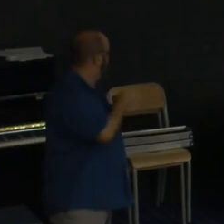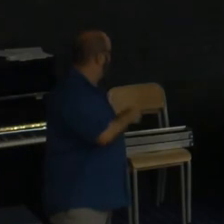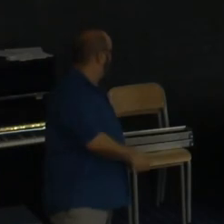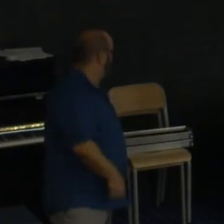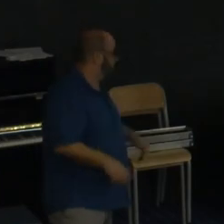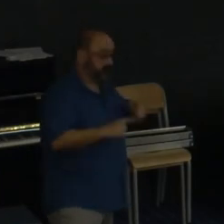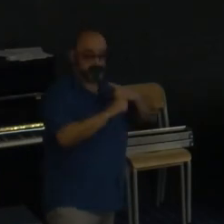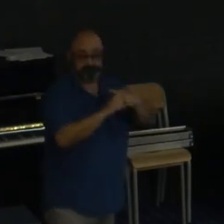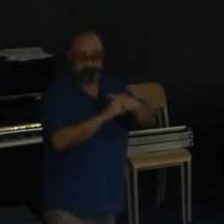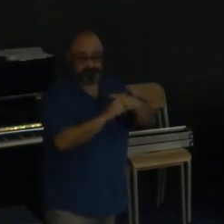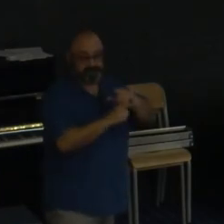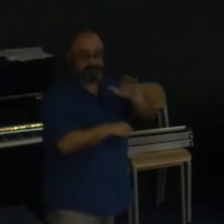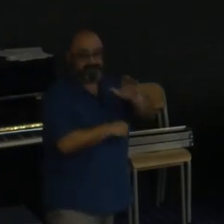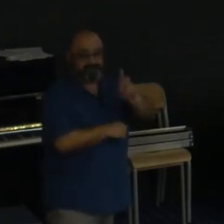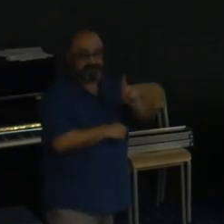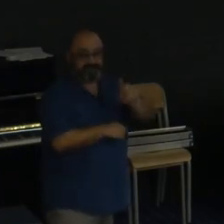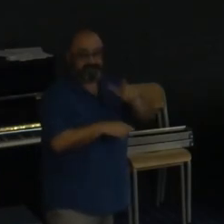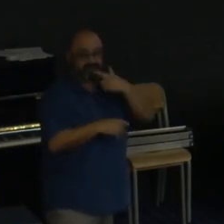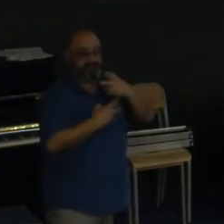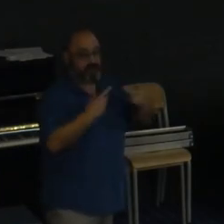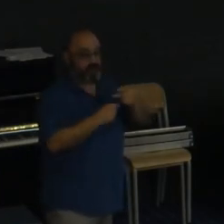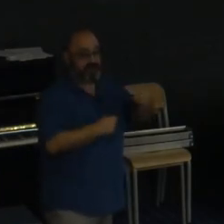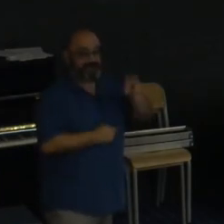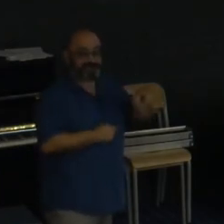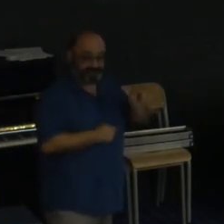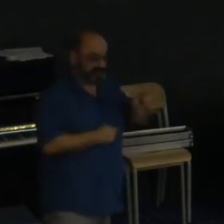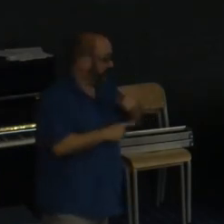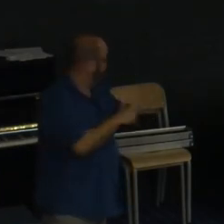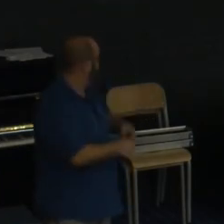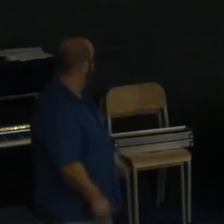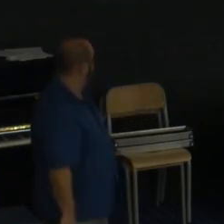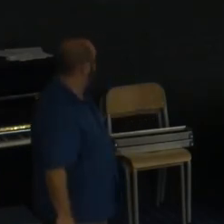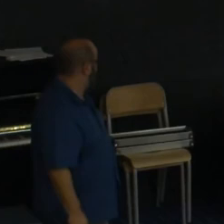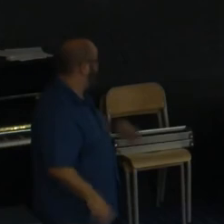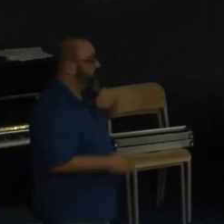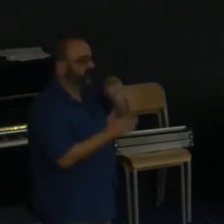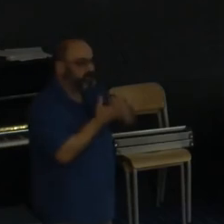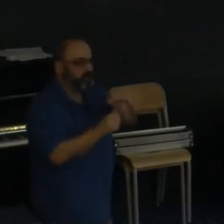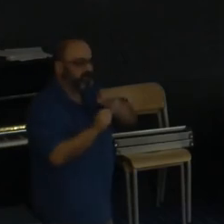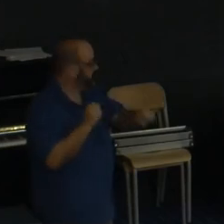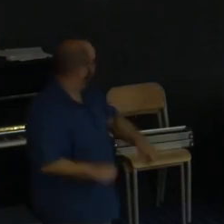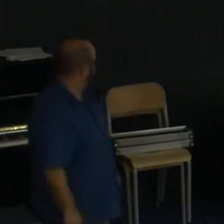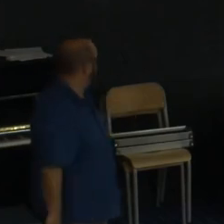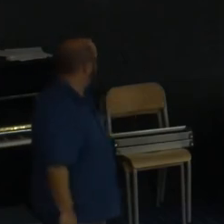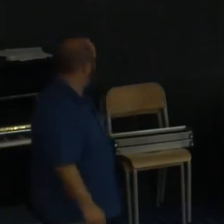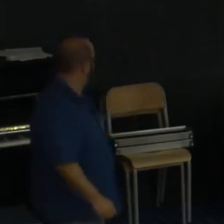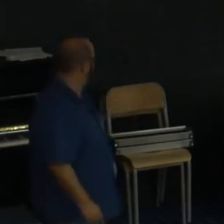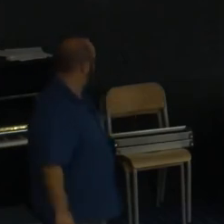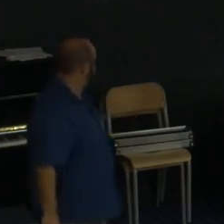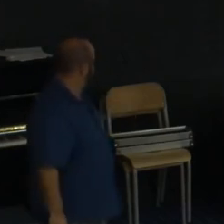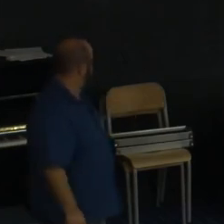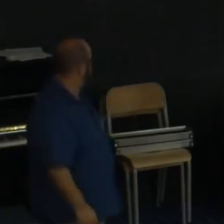c'est simplement quand D est, la valeur est égale à X. Donc, je vais simplement rajouter une condition. Donc déjà, je regarde un